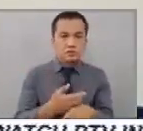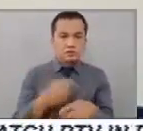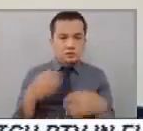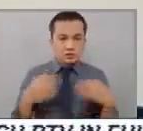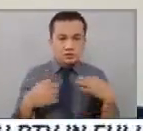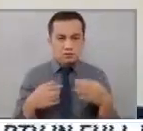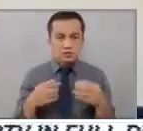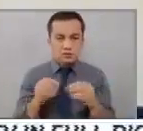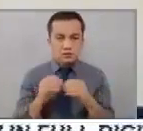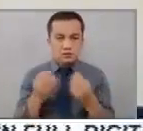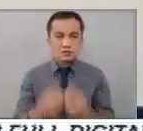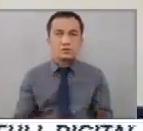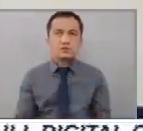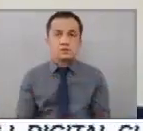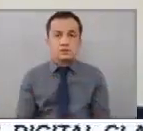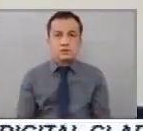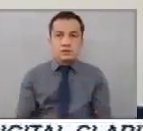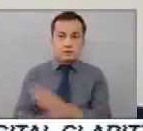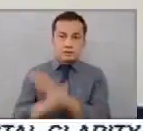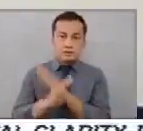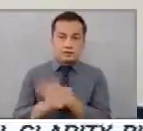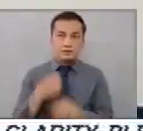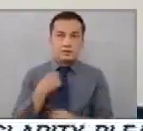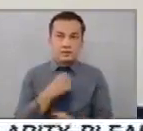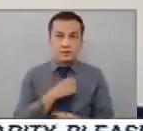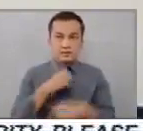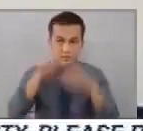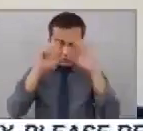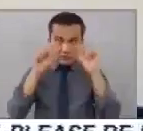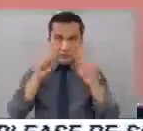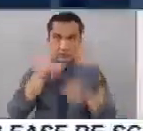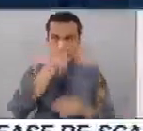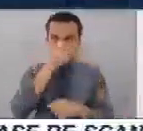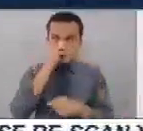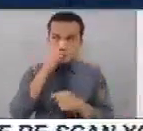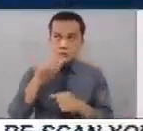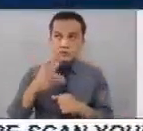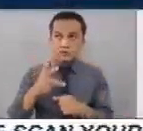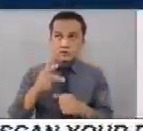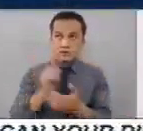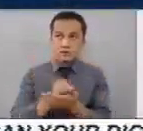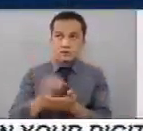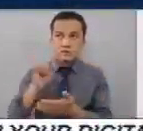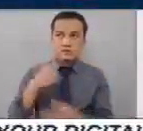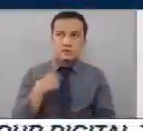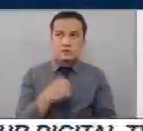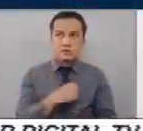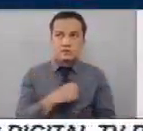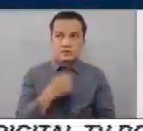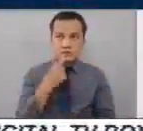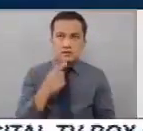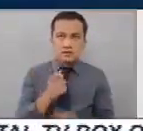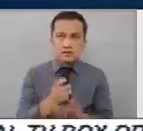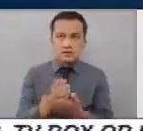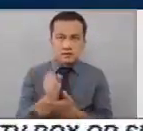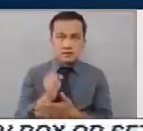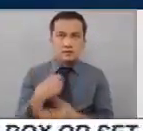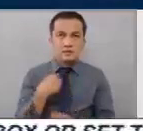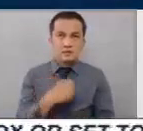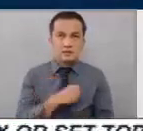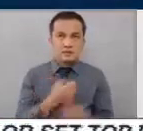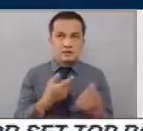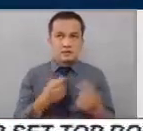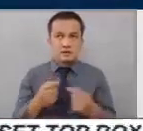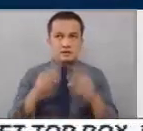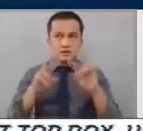sa karera sa politika sa taong 2022. Sa isang text message sa PTV News, sinabi ng